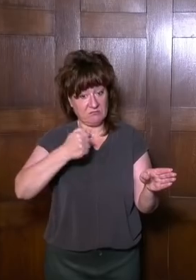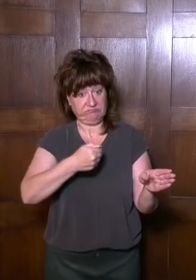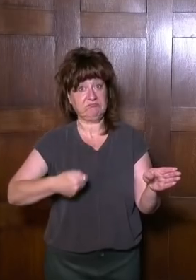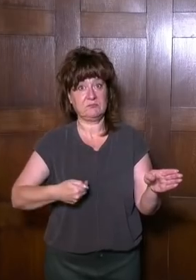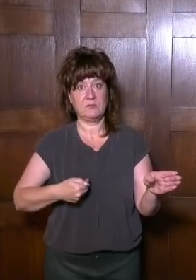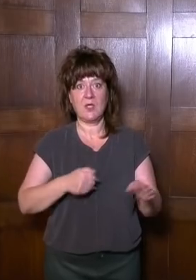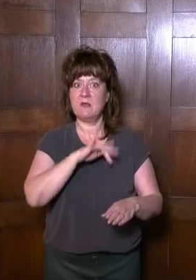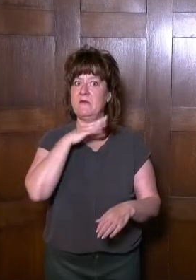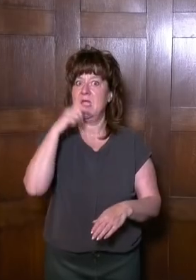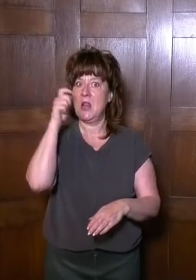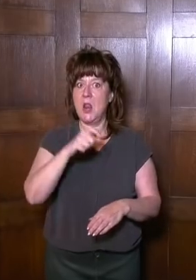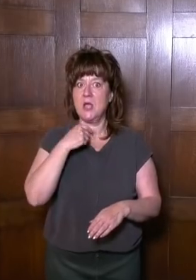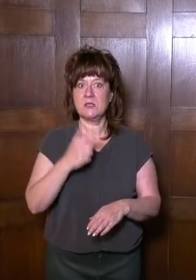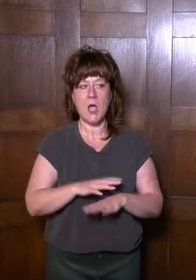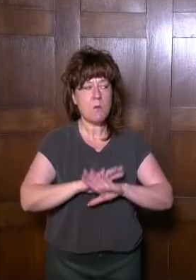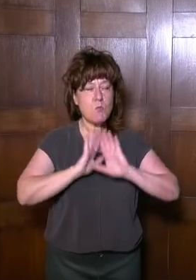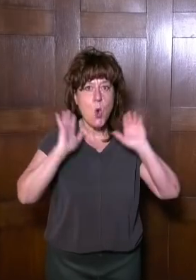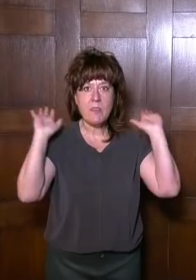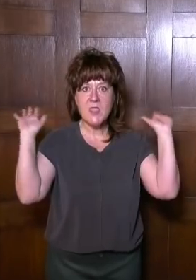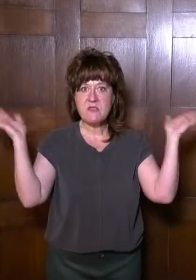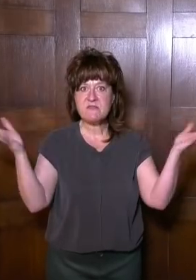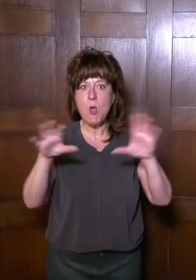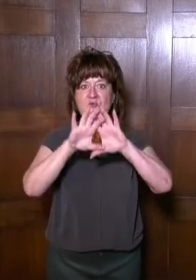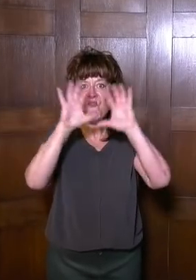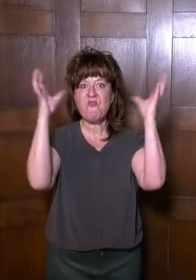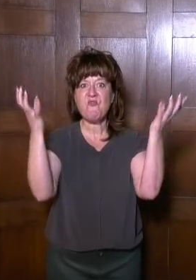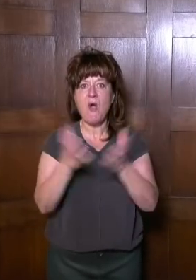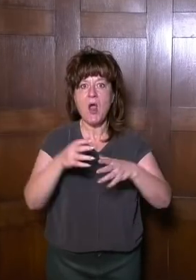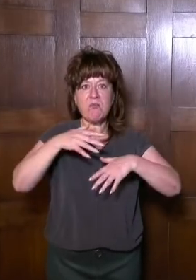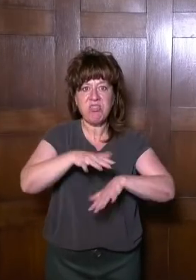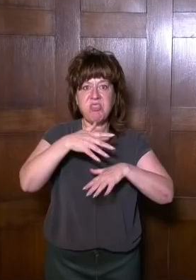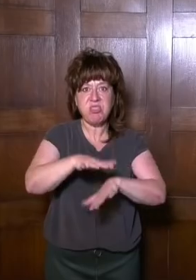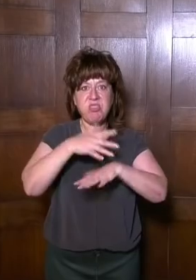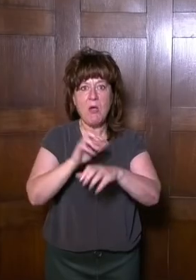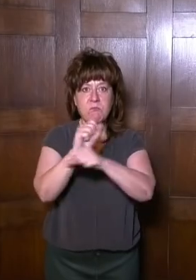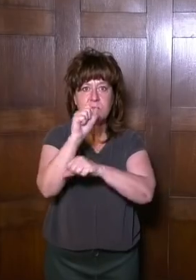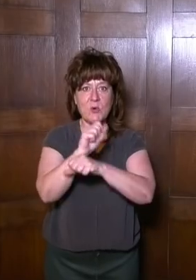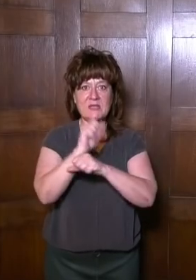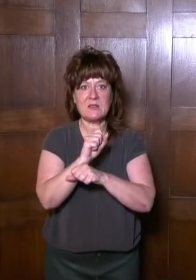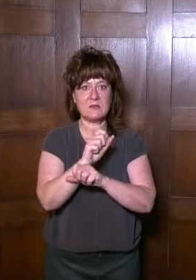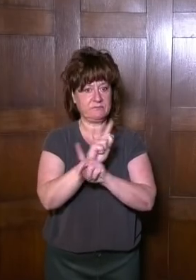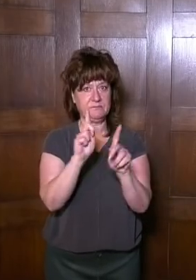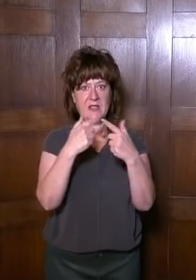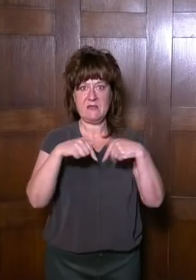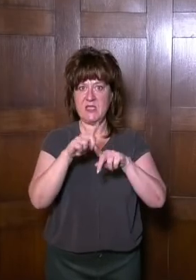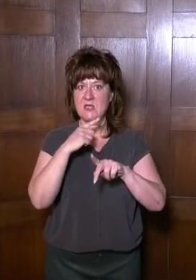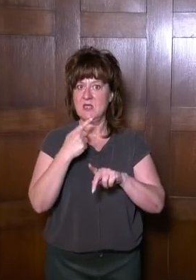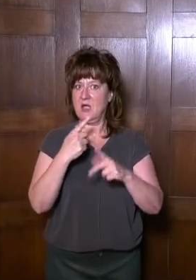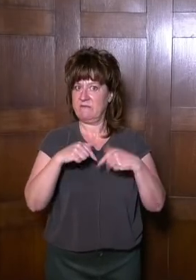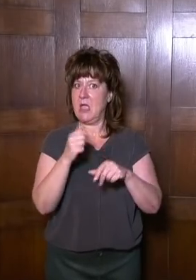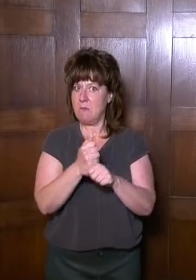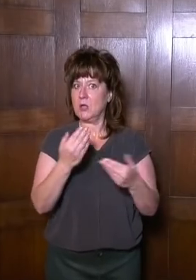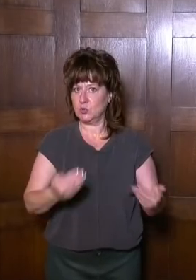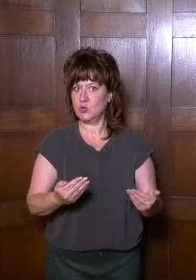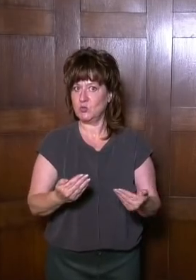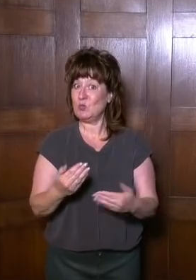Leute, die gesagt haben, um Gottes Willen, es gibt einen Volksaufstand, jetzt bringen sie hier die Coronavirus hierher. Und wir haben gesagt, wir machen das. Und sie haben als Mediziner